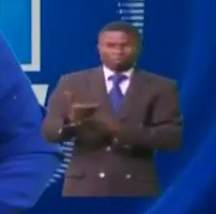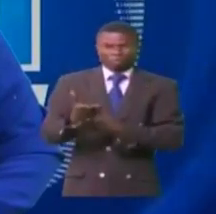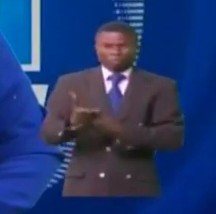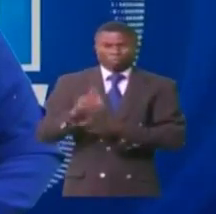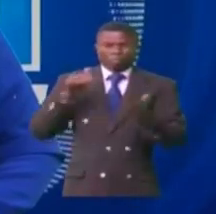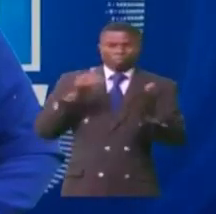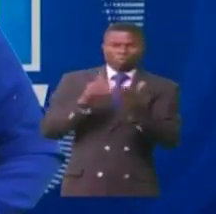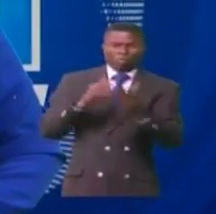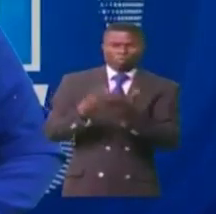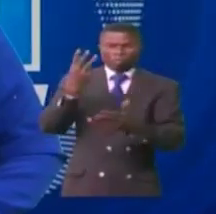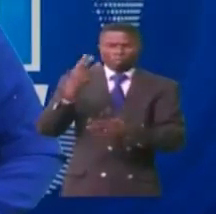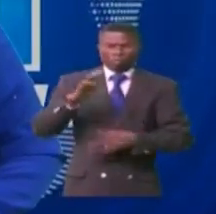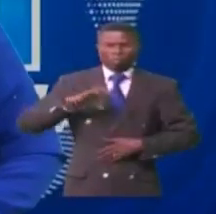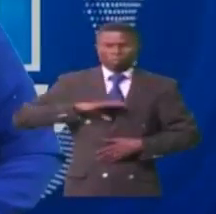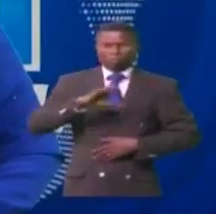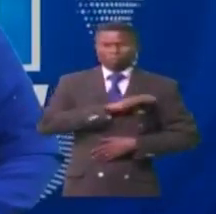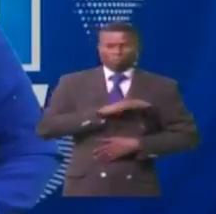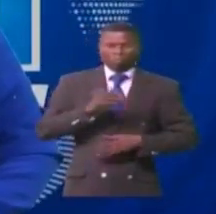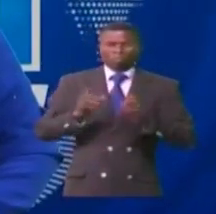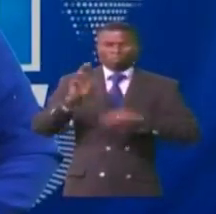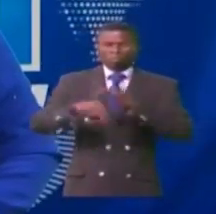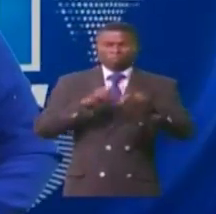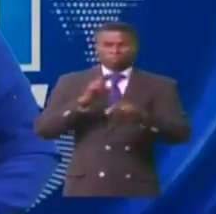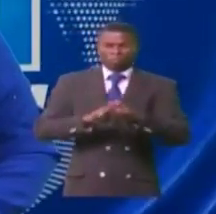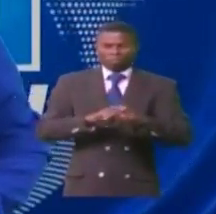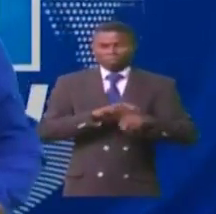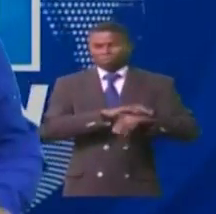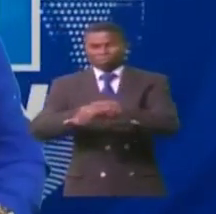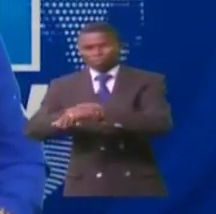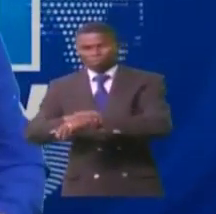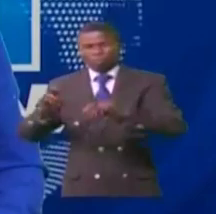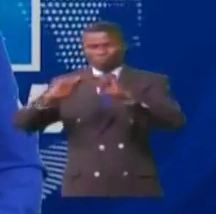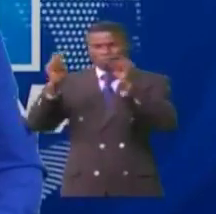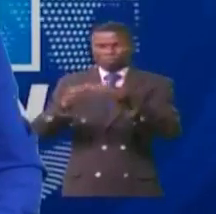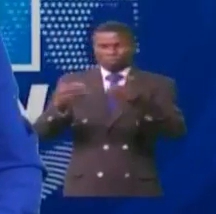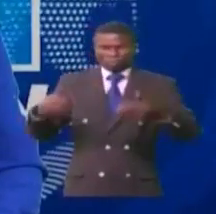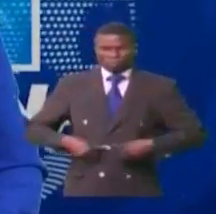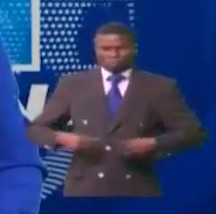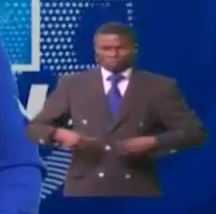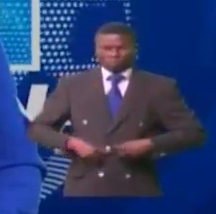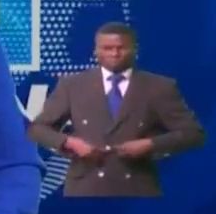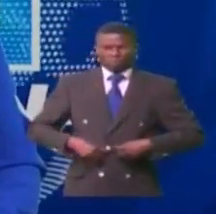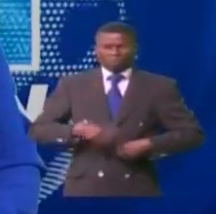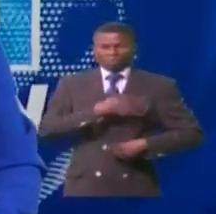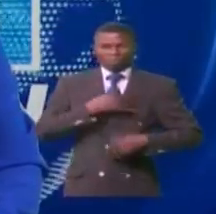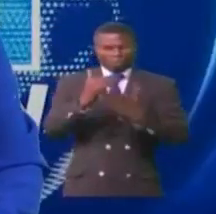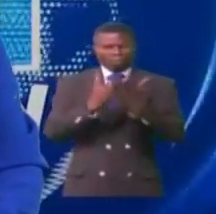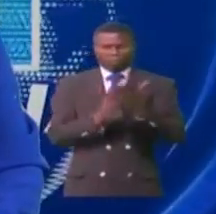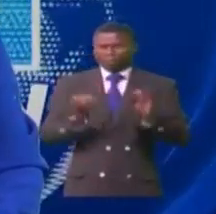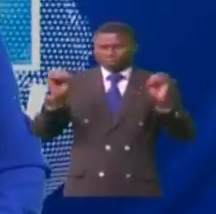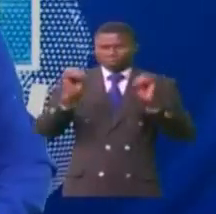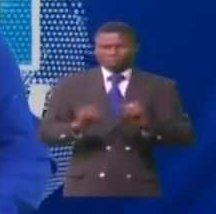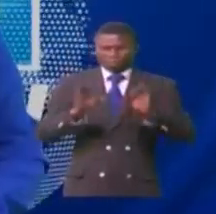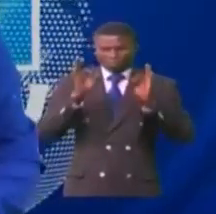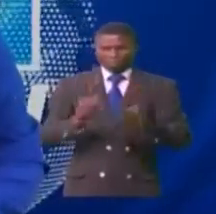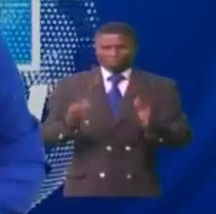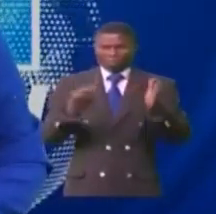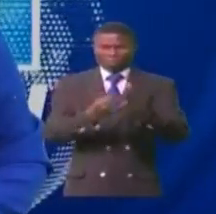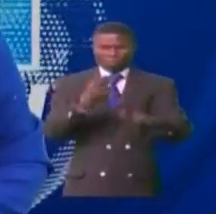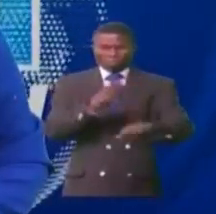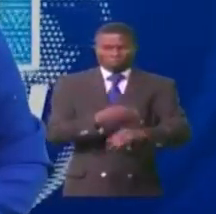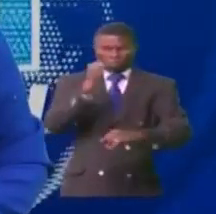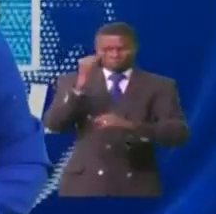par quatre commissaires nationaux qui se sont fait accompagner d'un groupe de jeunes non autrement identifiés entre 7h